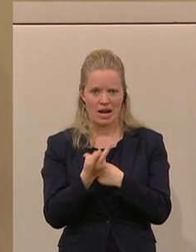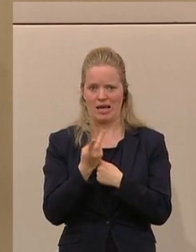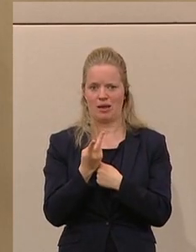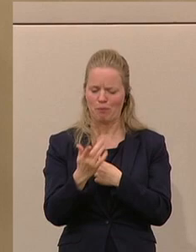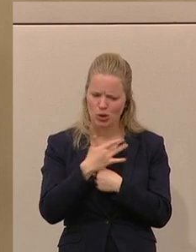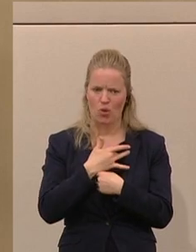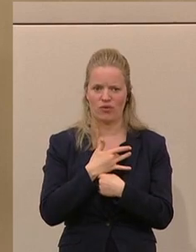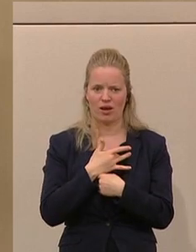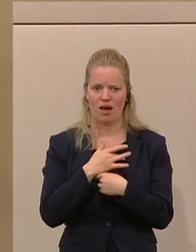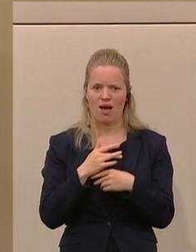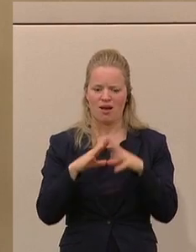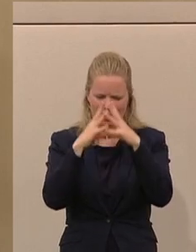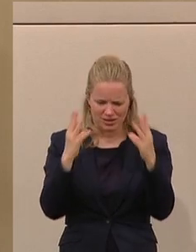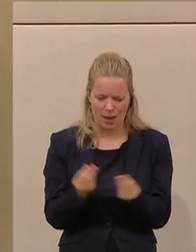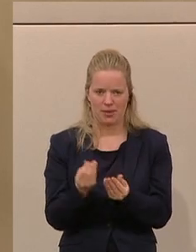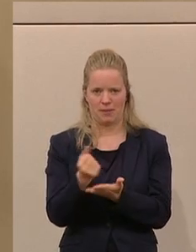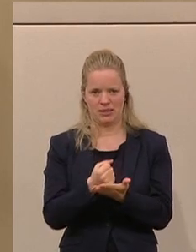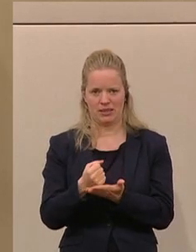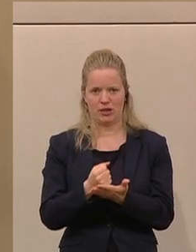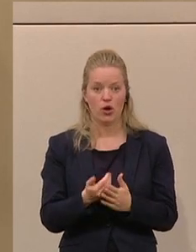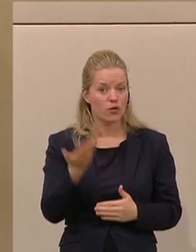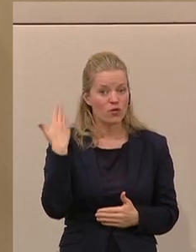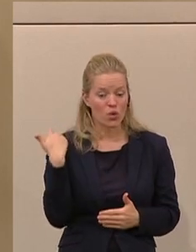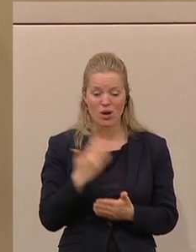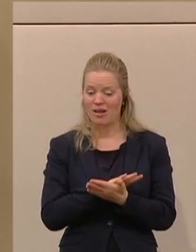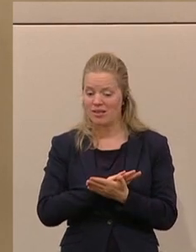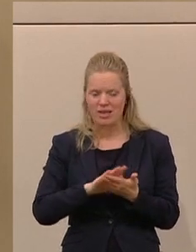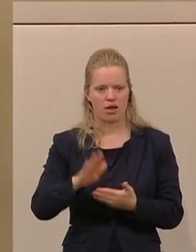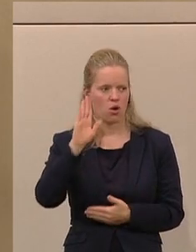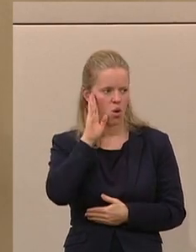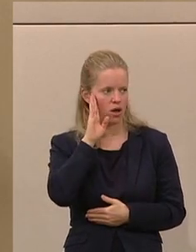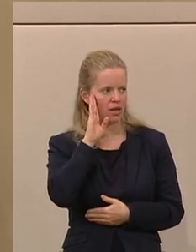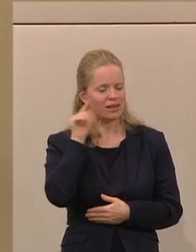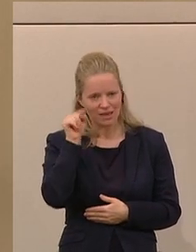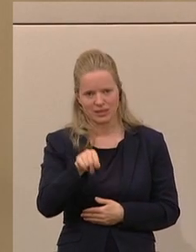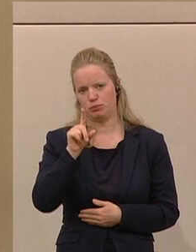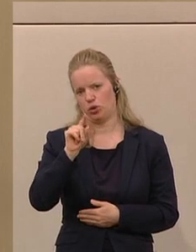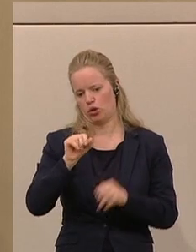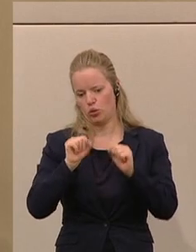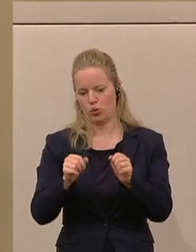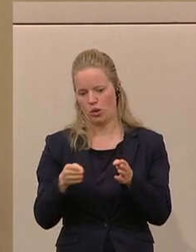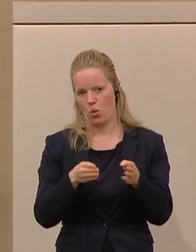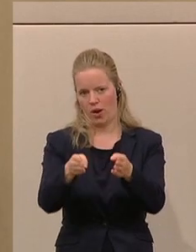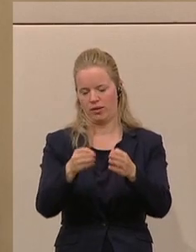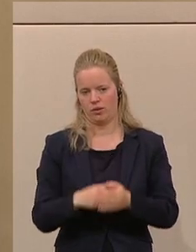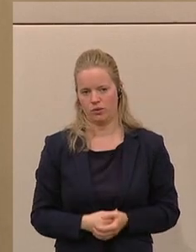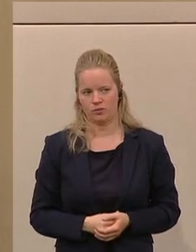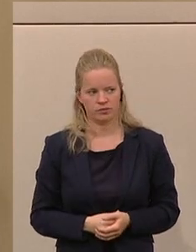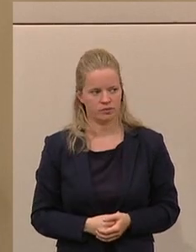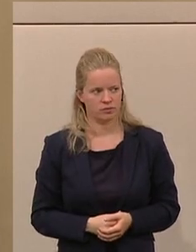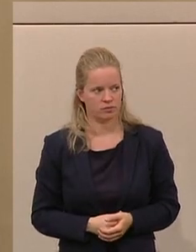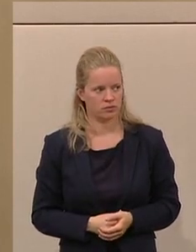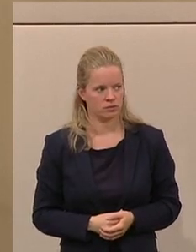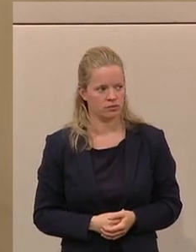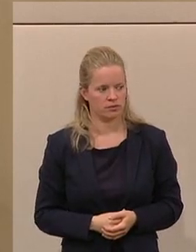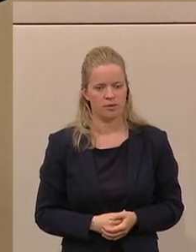Ganzheitsmedizin, das haben wir vorher nie gehört. Das ist Kundenorientierung. Bitte, wer zahlt, nicht nur